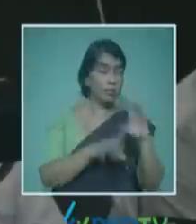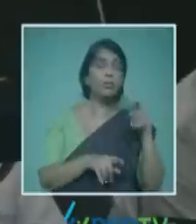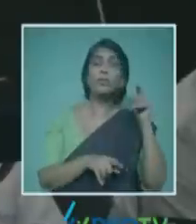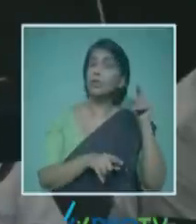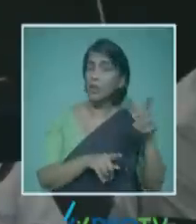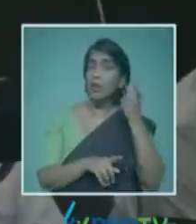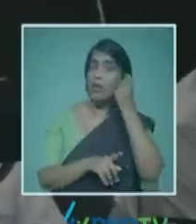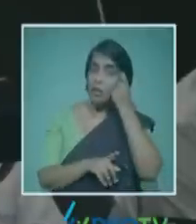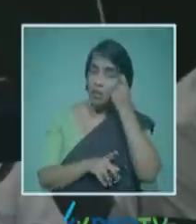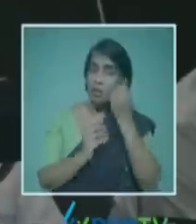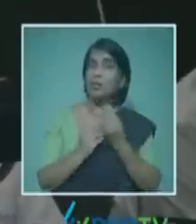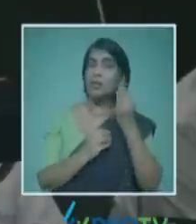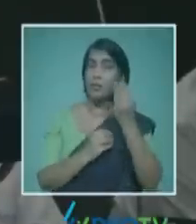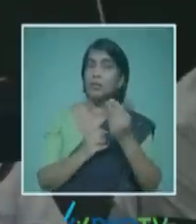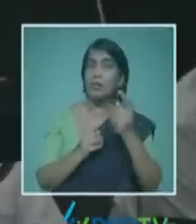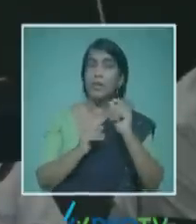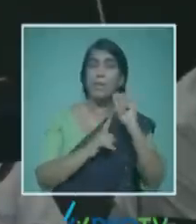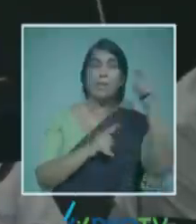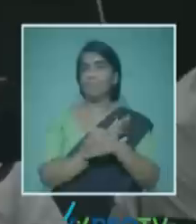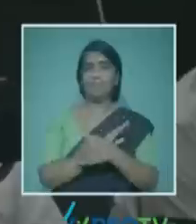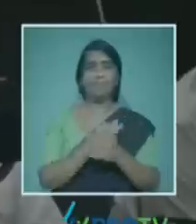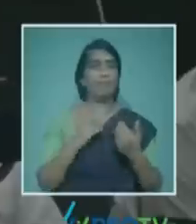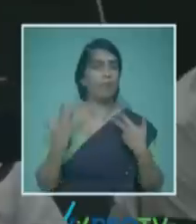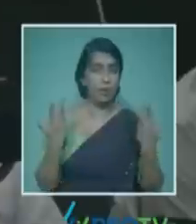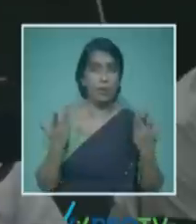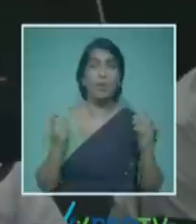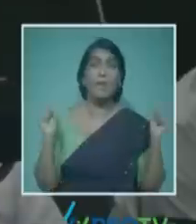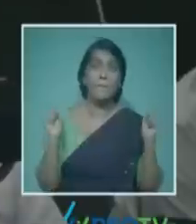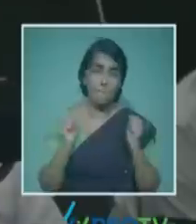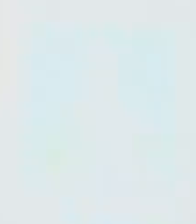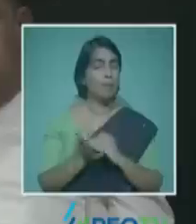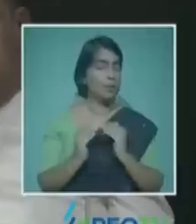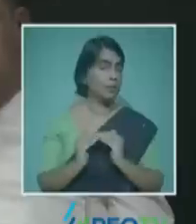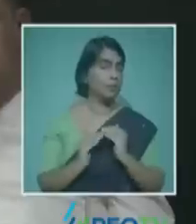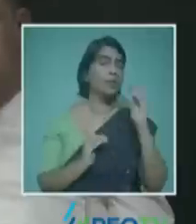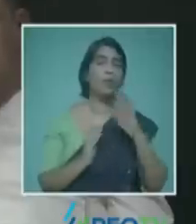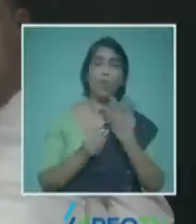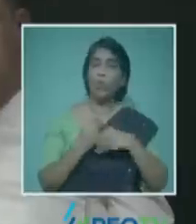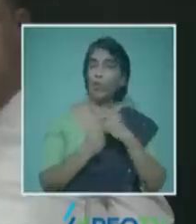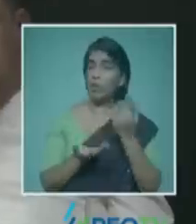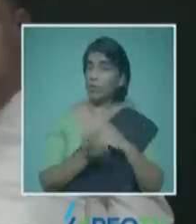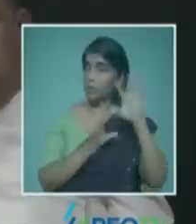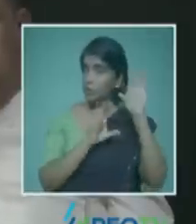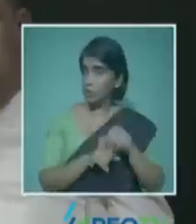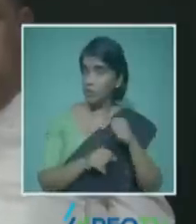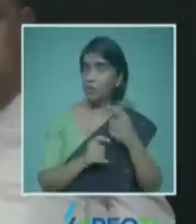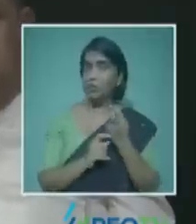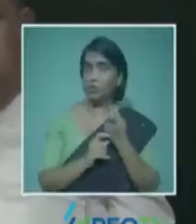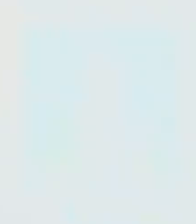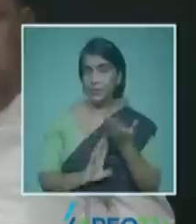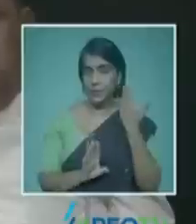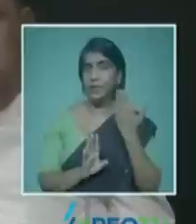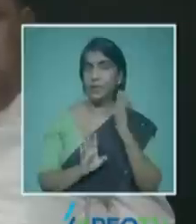ඔවුන්ගේ යෝජනා ටික ඉදිරිපත් කරන්න හන්දියෙන් මෙහාට එන්න දුන්නේ නැහැ. එච්චට බියගුළු ආණ්ඩුවක් මේක. කොහොර නැවත රටට ගෙනවලා තිබෙනවා මිල ටිකක් වැඩි